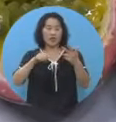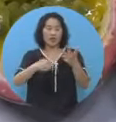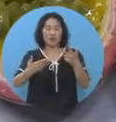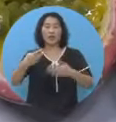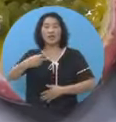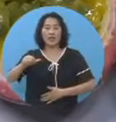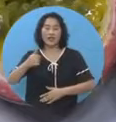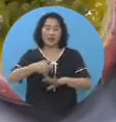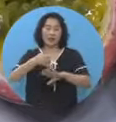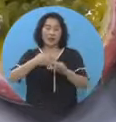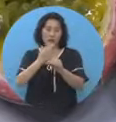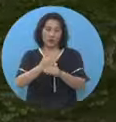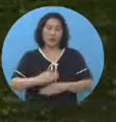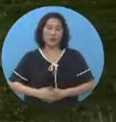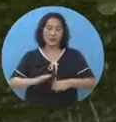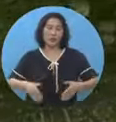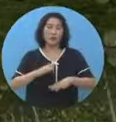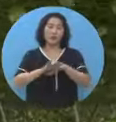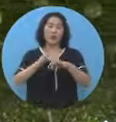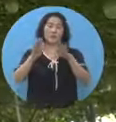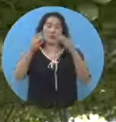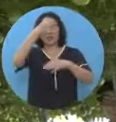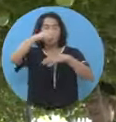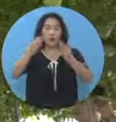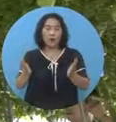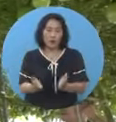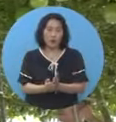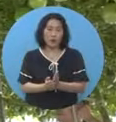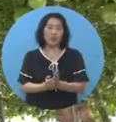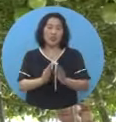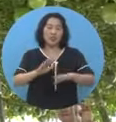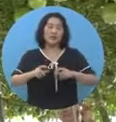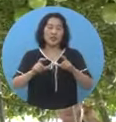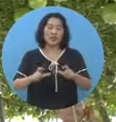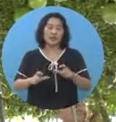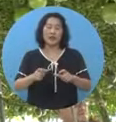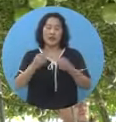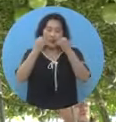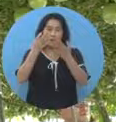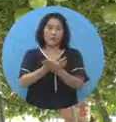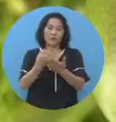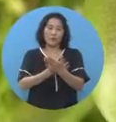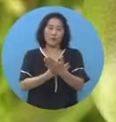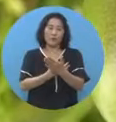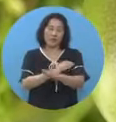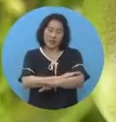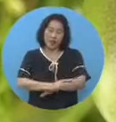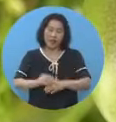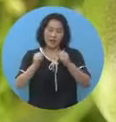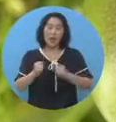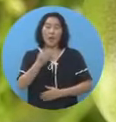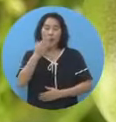농가가 7.9헥타르를 재배하고 있습니다. 전남농업기술원은 패션프루트가 전남 지역에서 새로운 소득